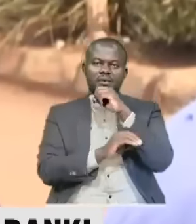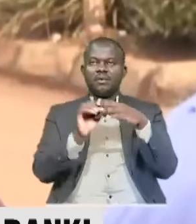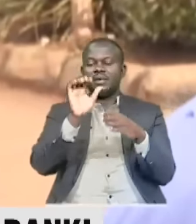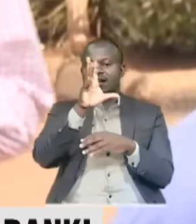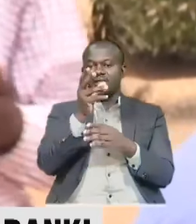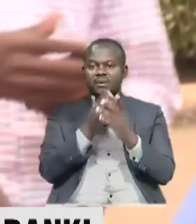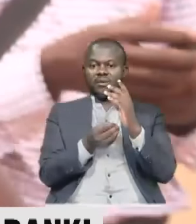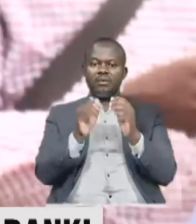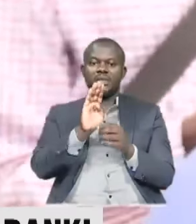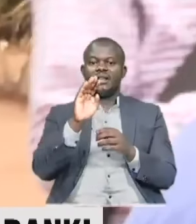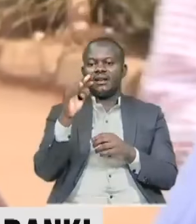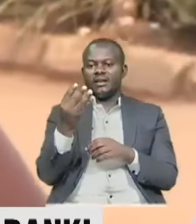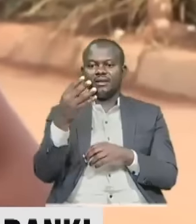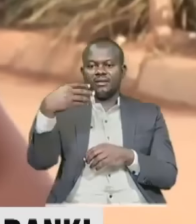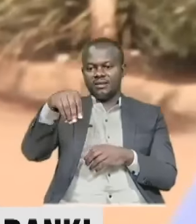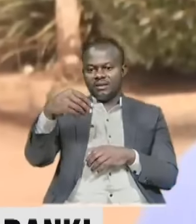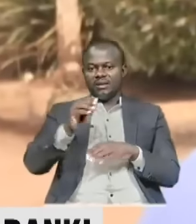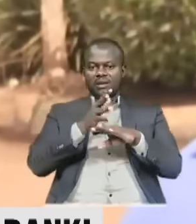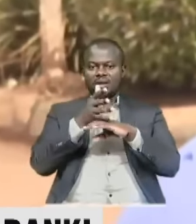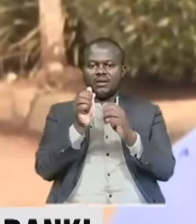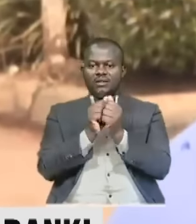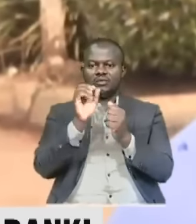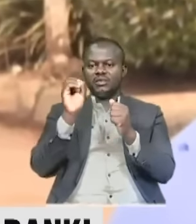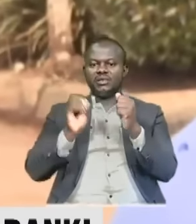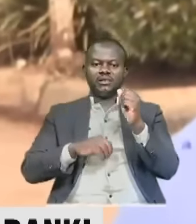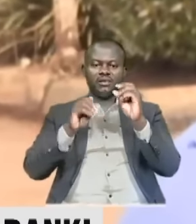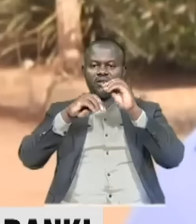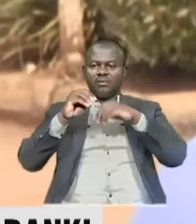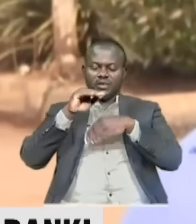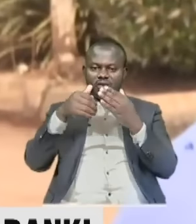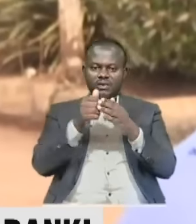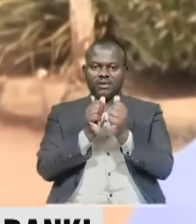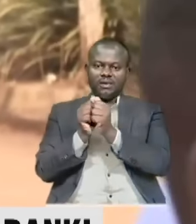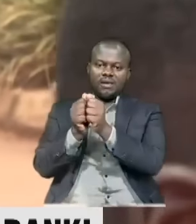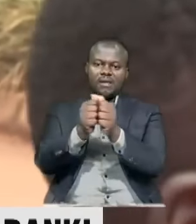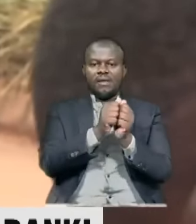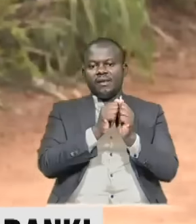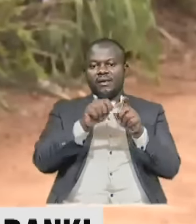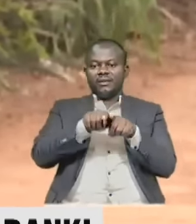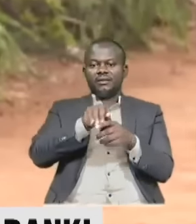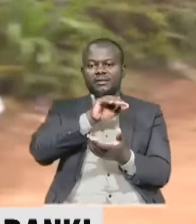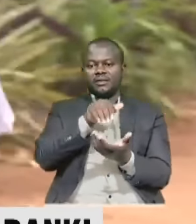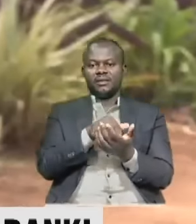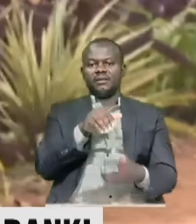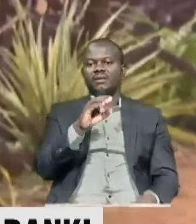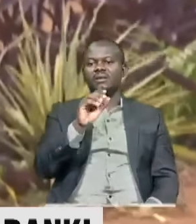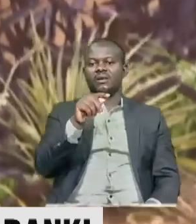miliyari zisaganye z'amadolari angana n'10% by'umusaruro mbumbe wabyo nkuko ikigo Kaspersky